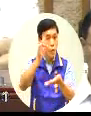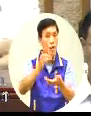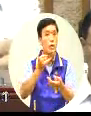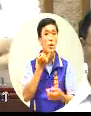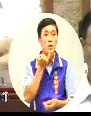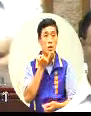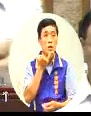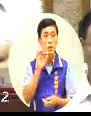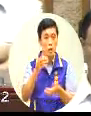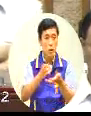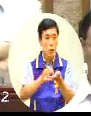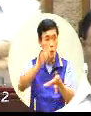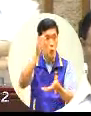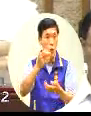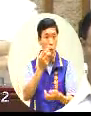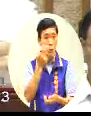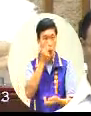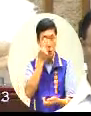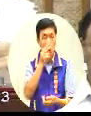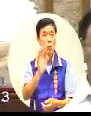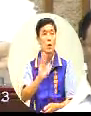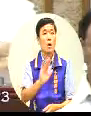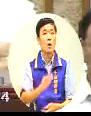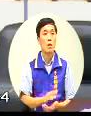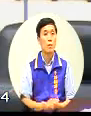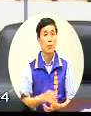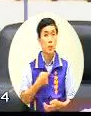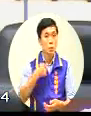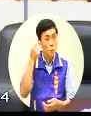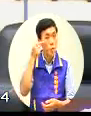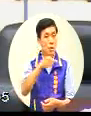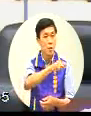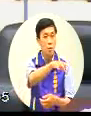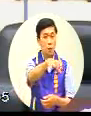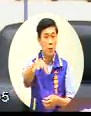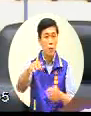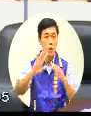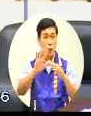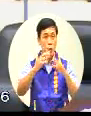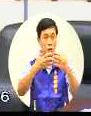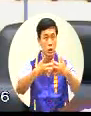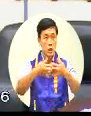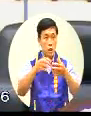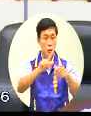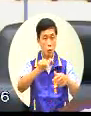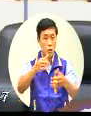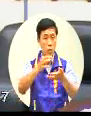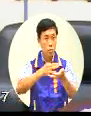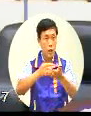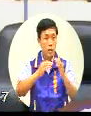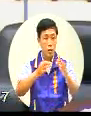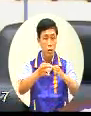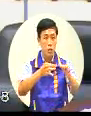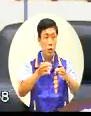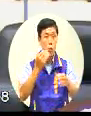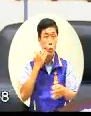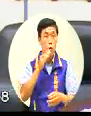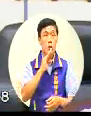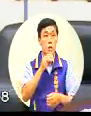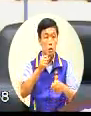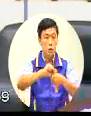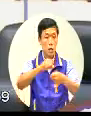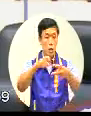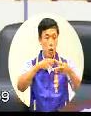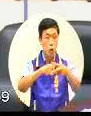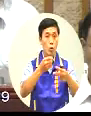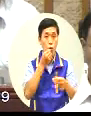我觉得说市面上这些有机的店，你们都有去抽查啊？ 有机的店如果属于加工食品的话，我